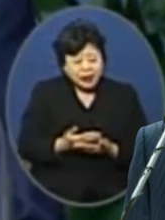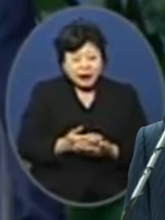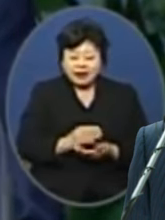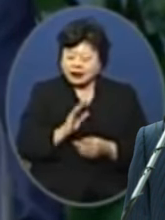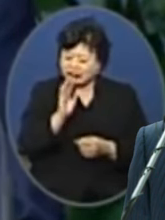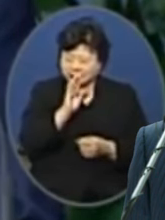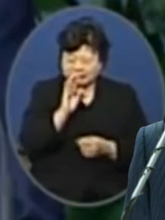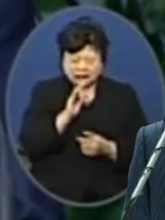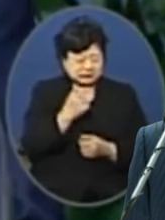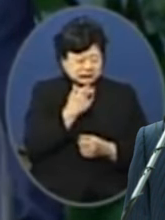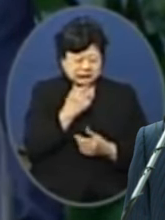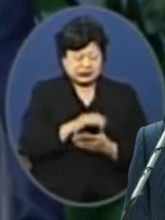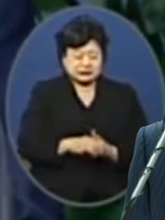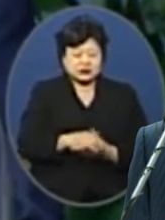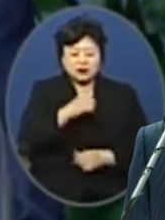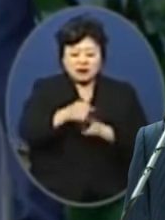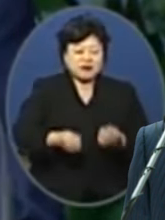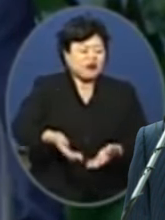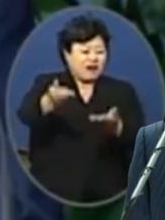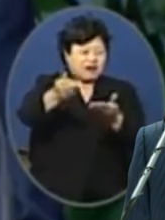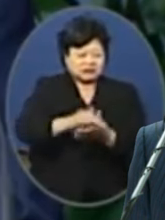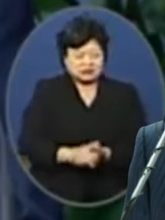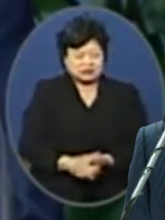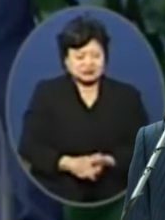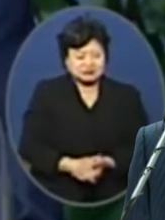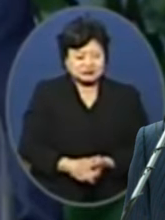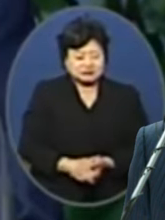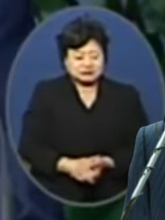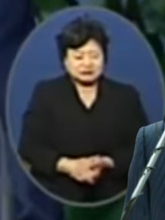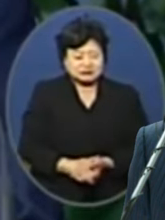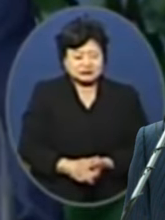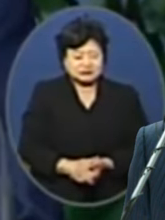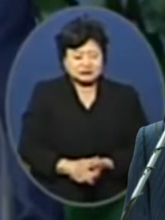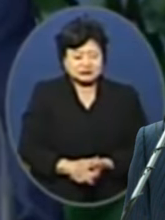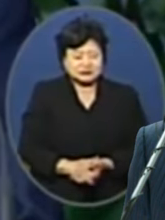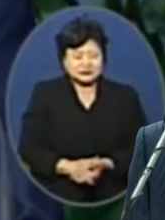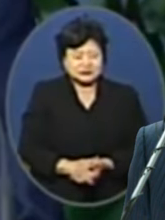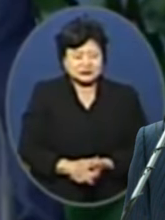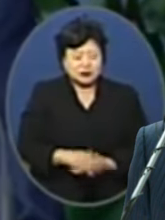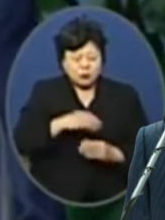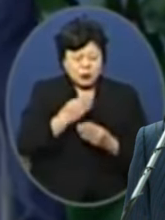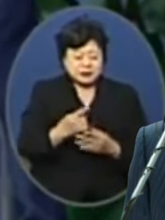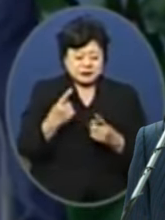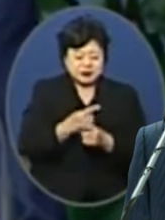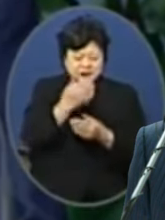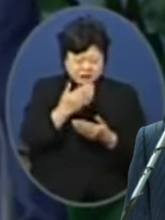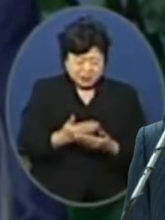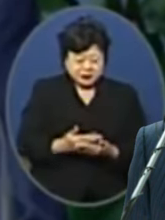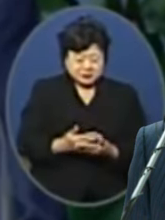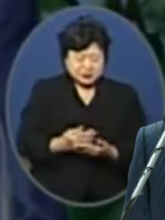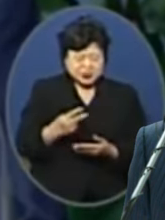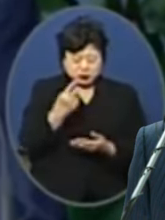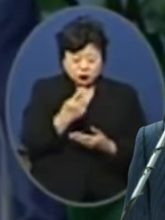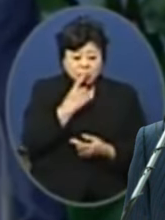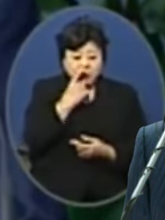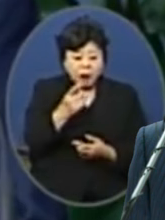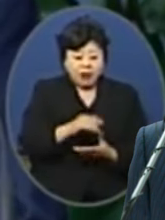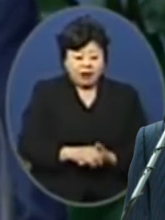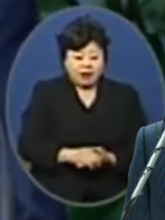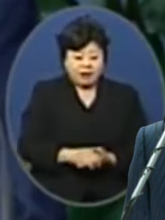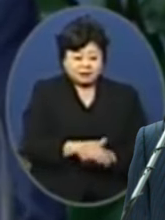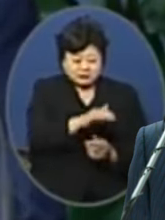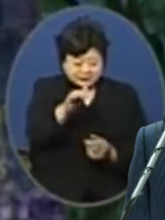보좌하는 대로 안았다네 마음대로 해라 네가 충분히 깨어졌을 때 다시 오마 그렇게 하실 것입니다